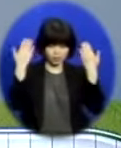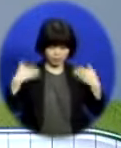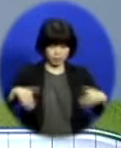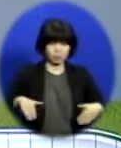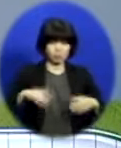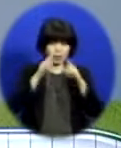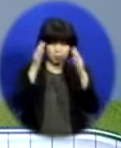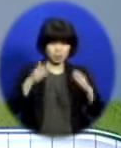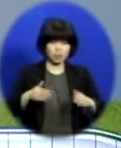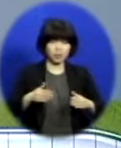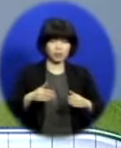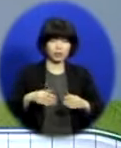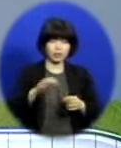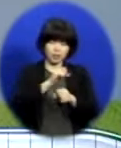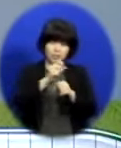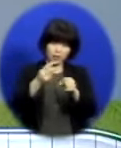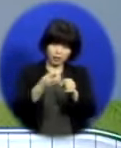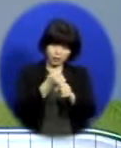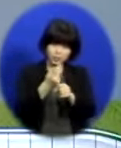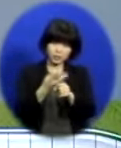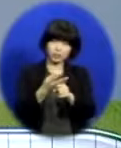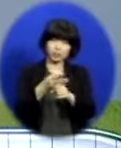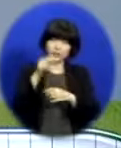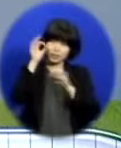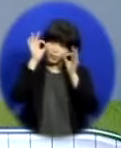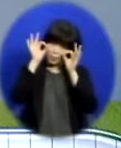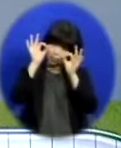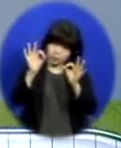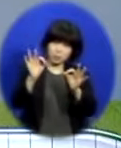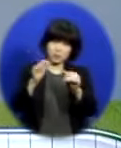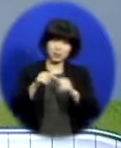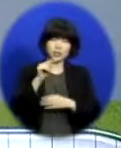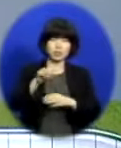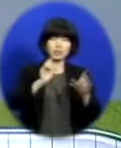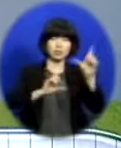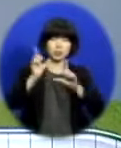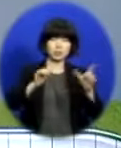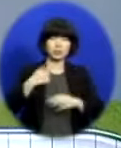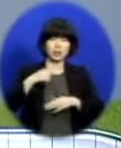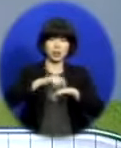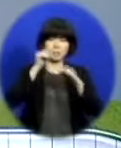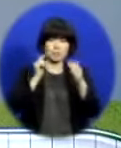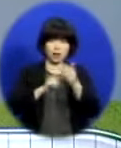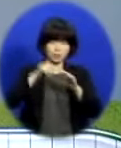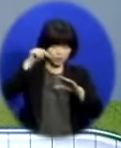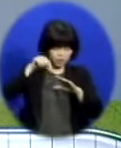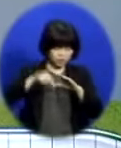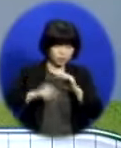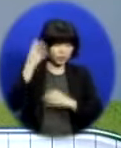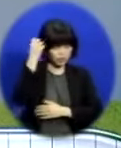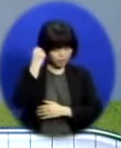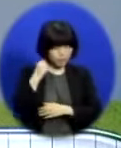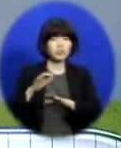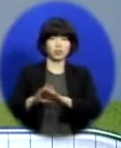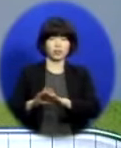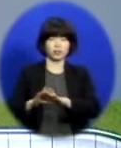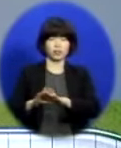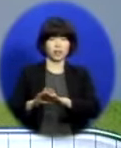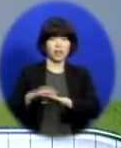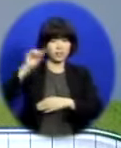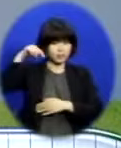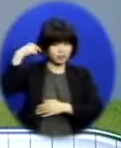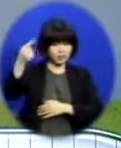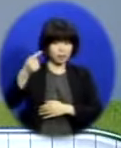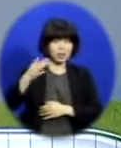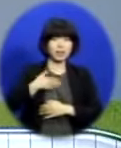몇 시간 물끄러 보면서 그의 모습을 내 마음 깊숙이 간게 두겠다 다음엔